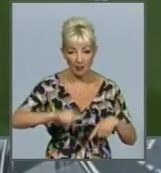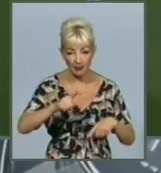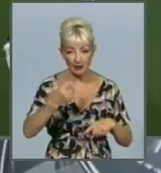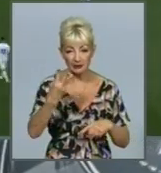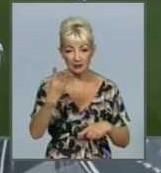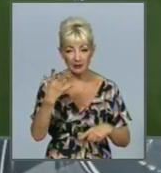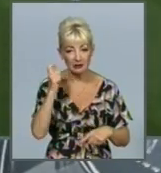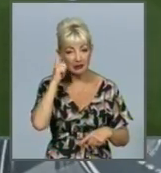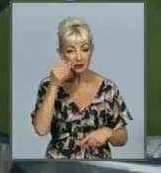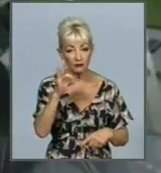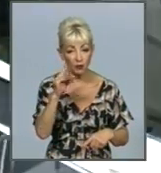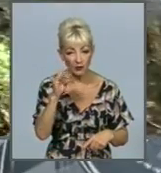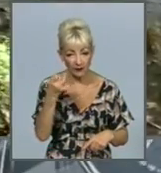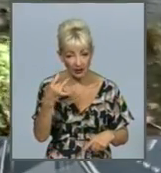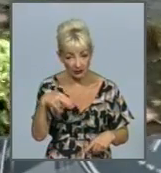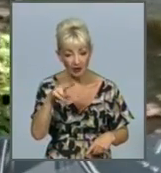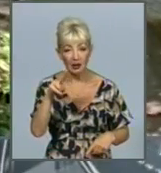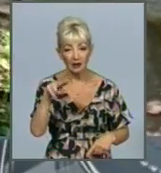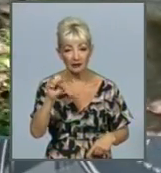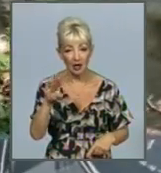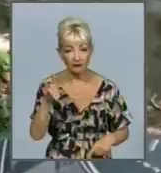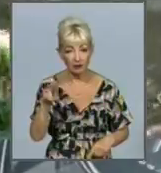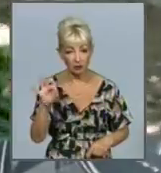форвард Сергей Давыдов.